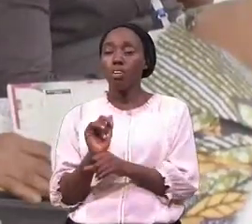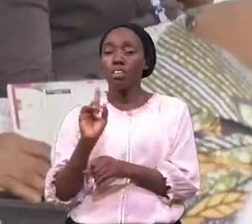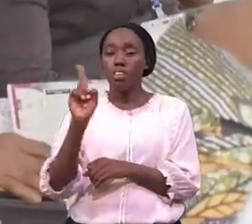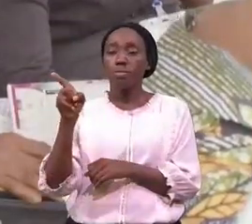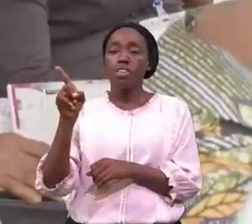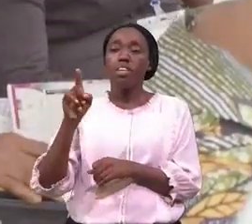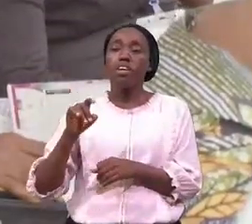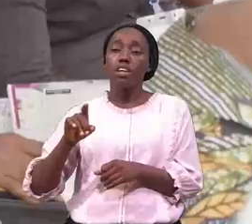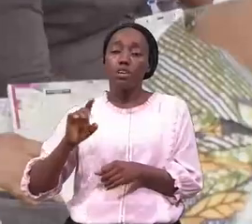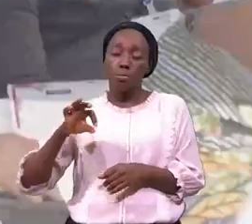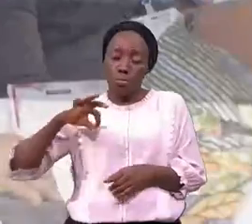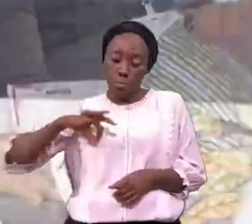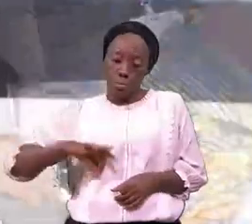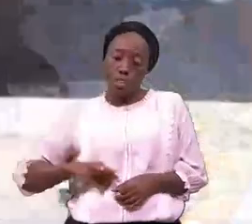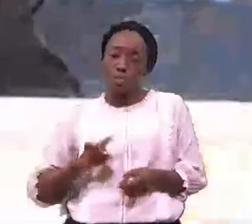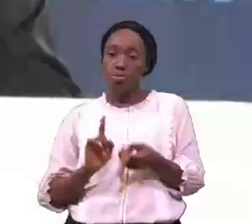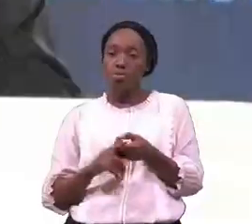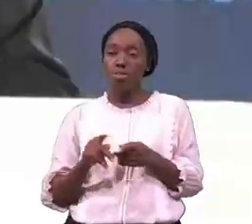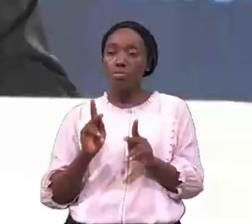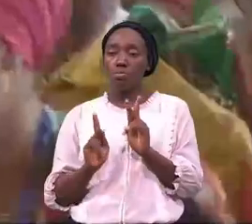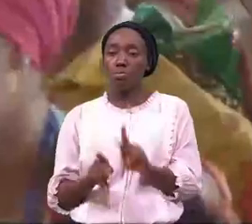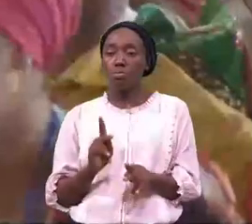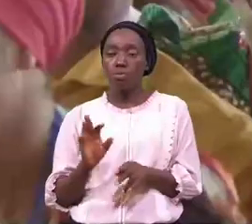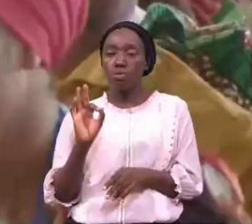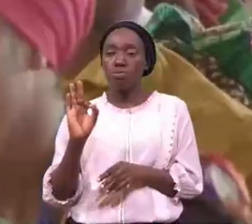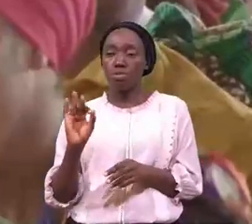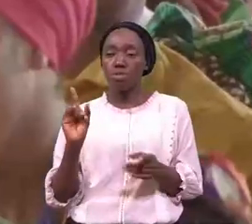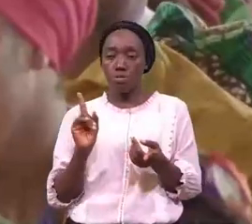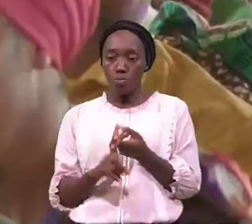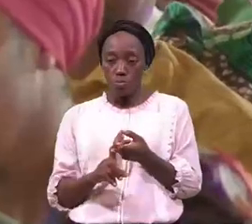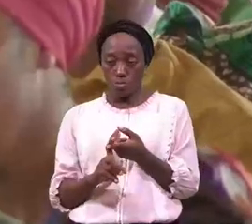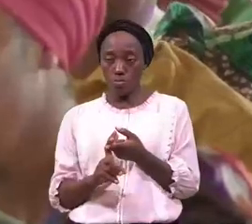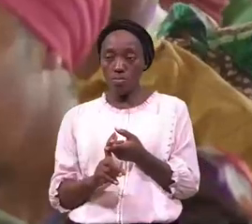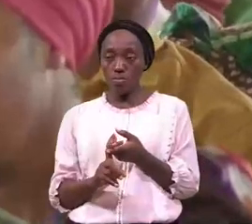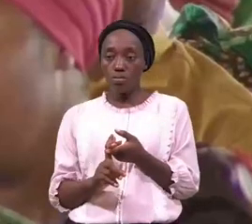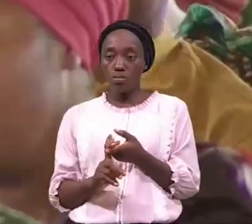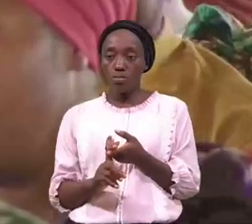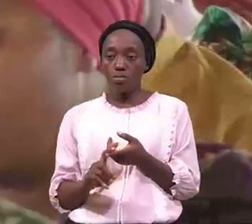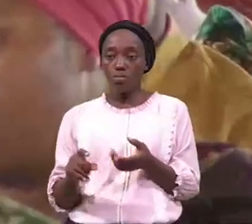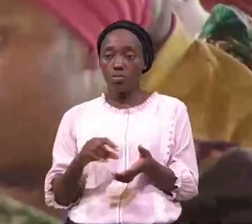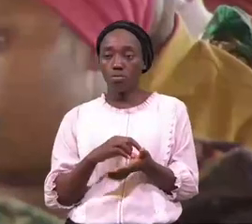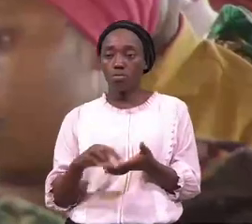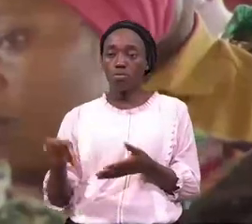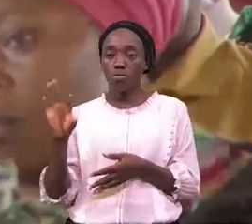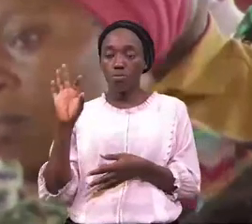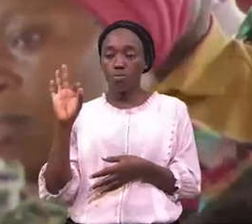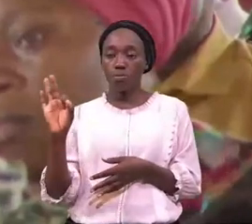pour que quelqu'un qui soit utile à l'auditoire. Verset 9.